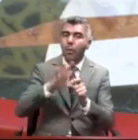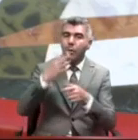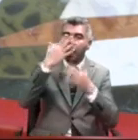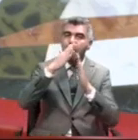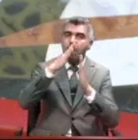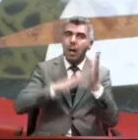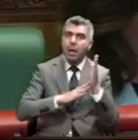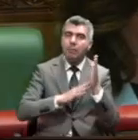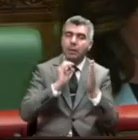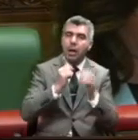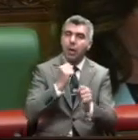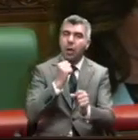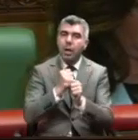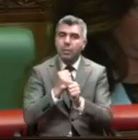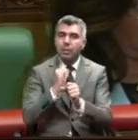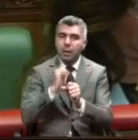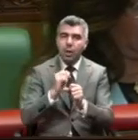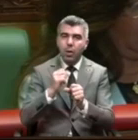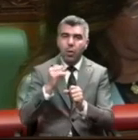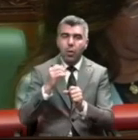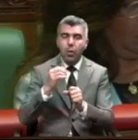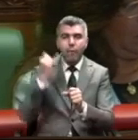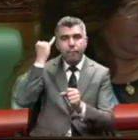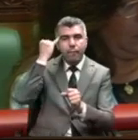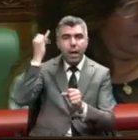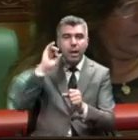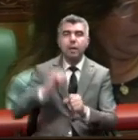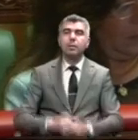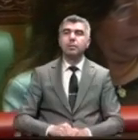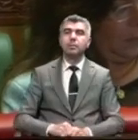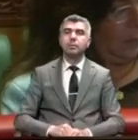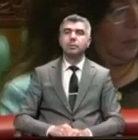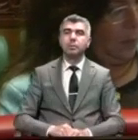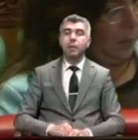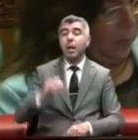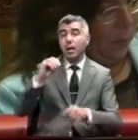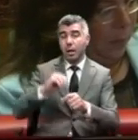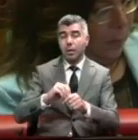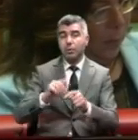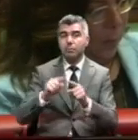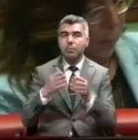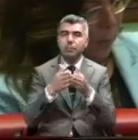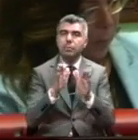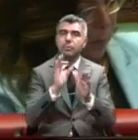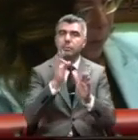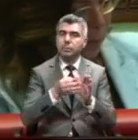في التشغيل وفي الابتكار هذا سياده ايضا مفتوحه